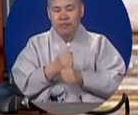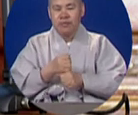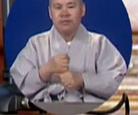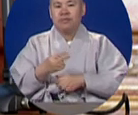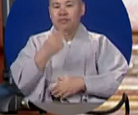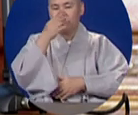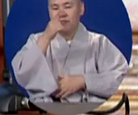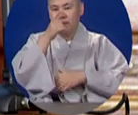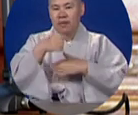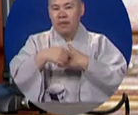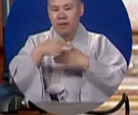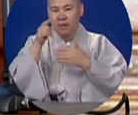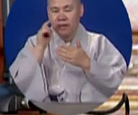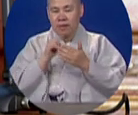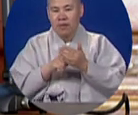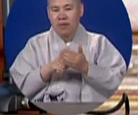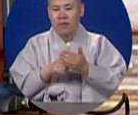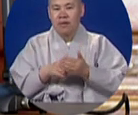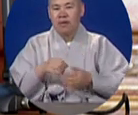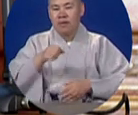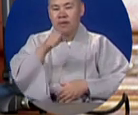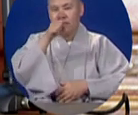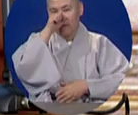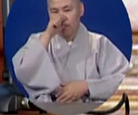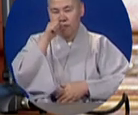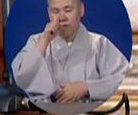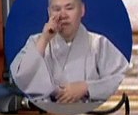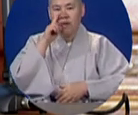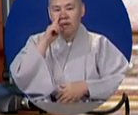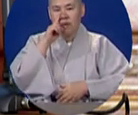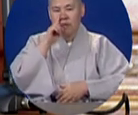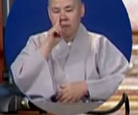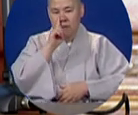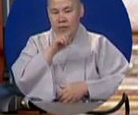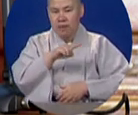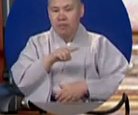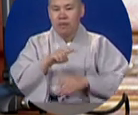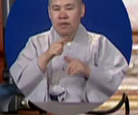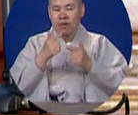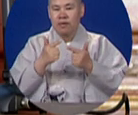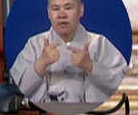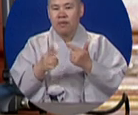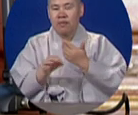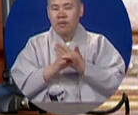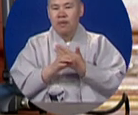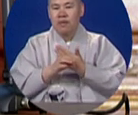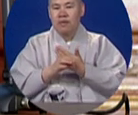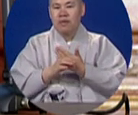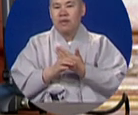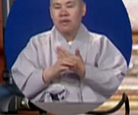중생심입니다 선 아니면 악 아니면 선을 자꾸 조작을 하고